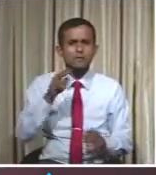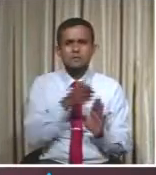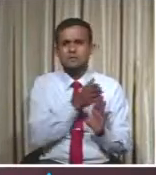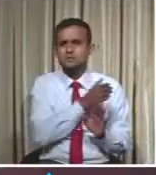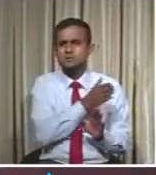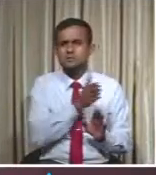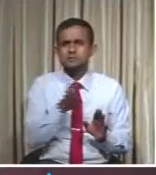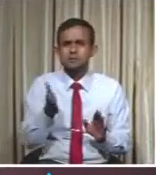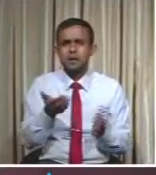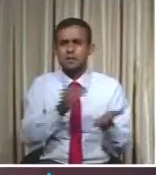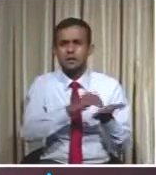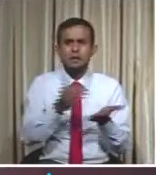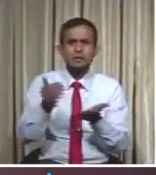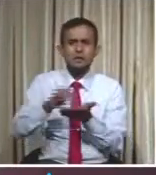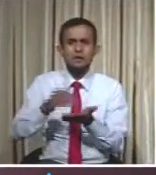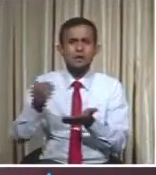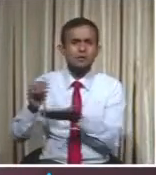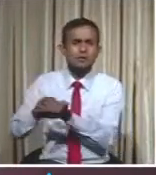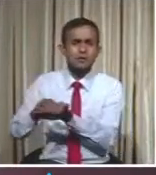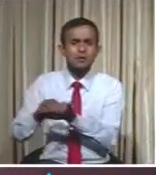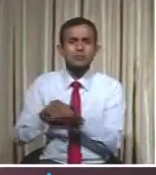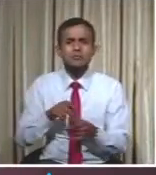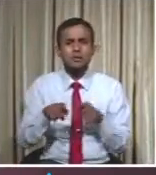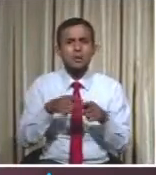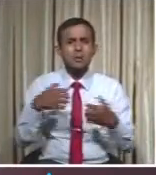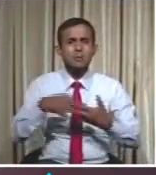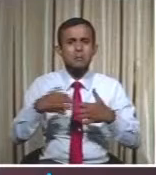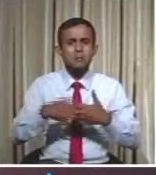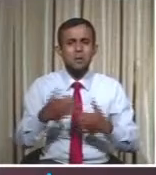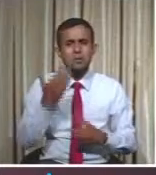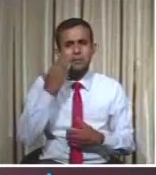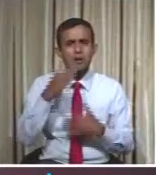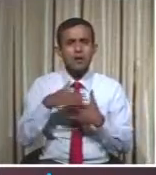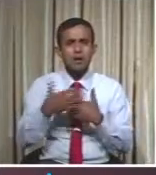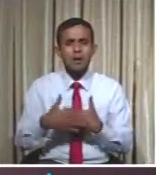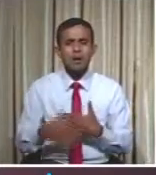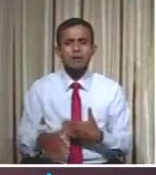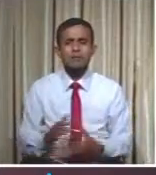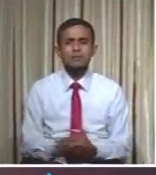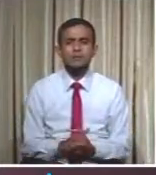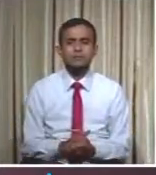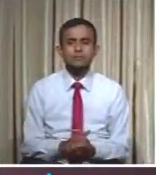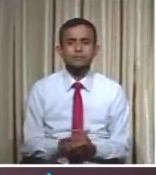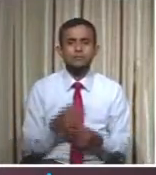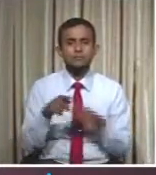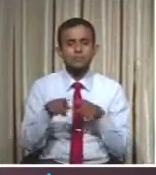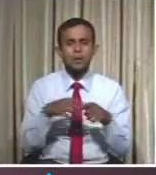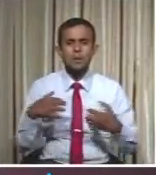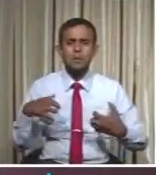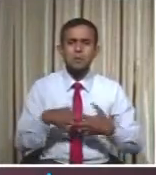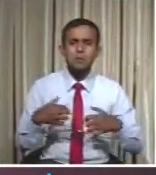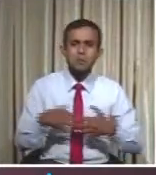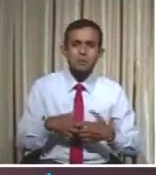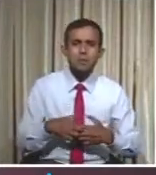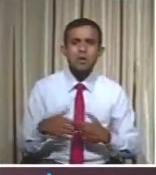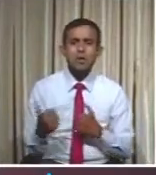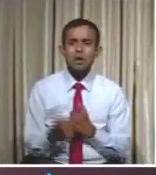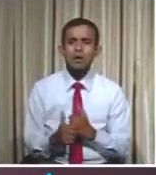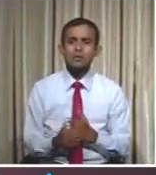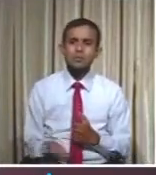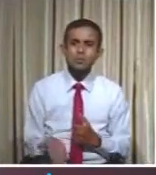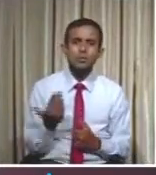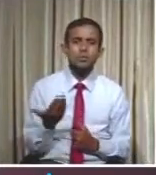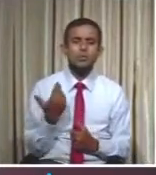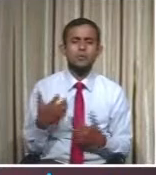තුලම විටින් විට මෙවැනි අර්බුද වලට මුණ දෙන්න සිද්ධ වුණා මෙවැනි අර්බුද නිර්මාණය වෙනකොට